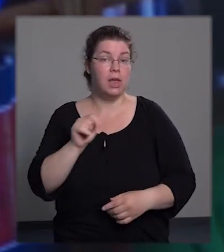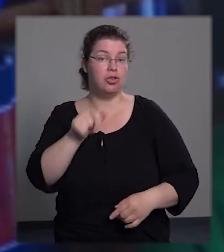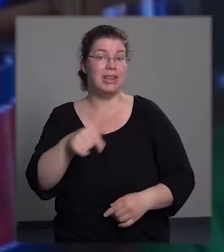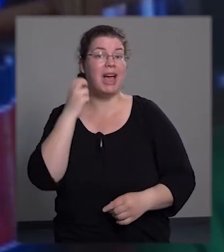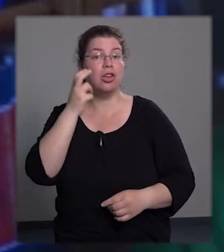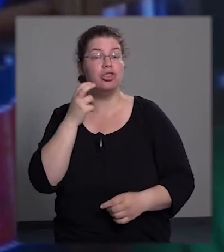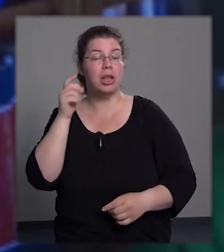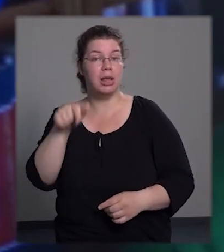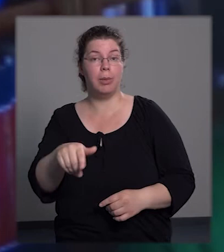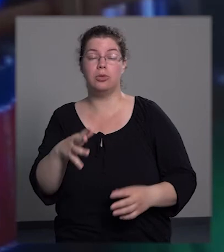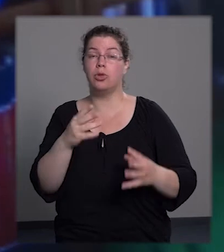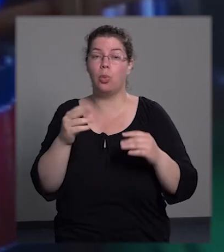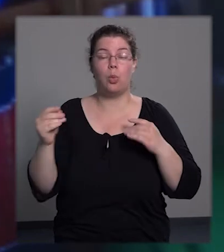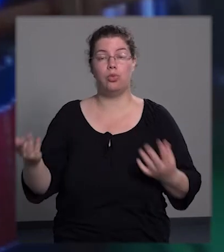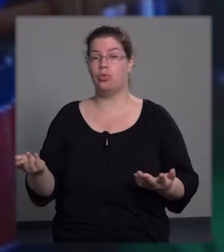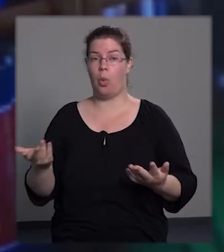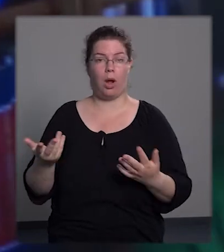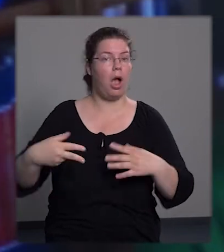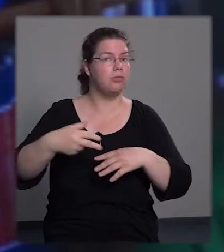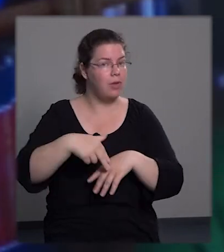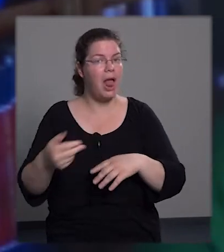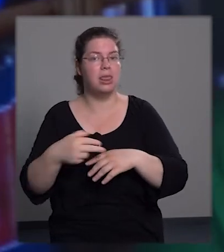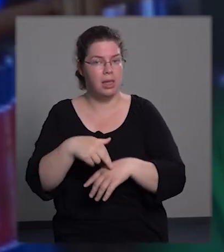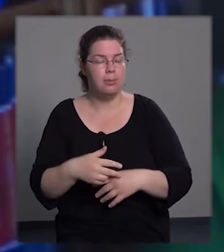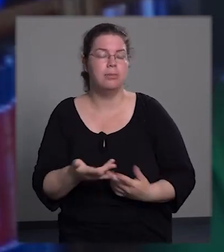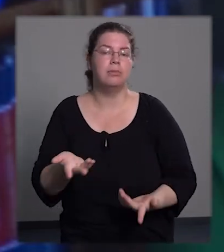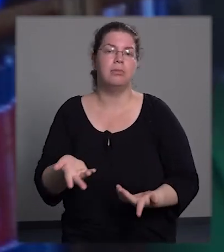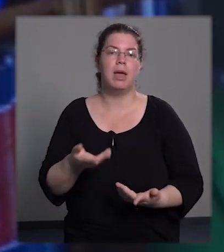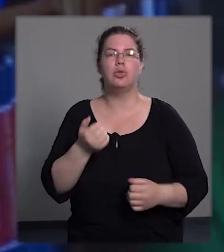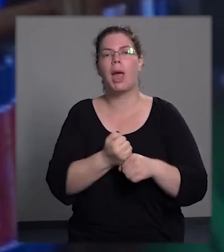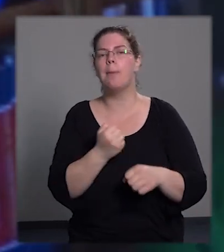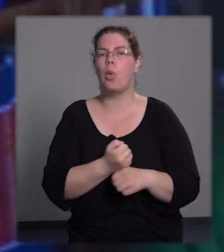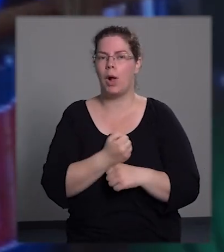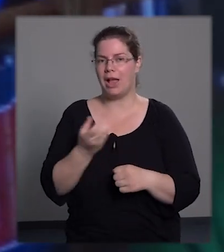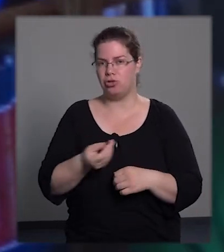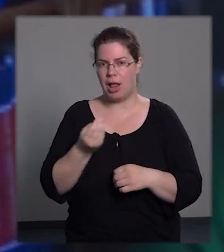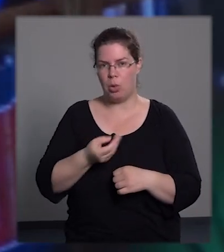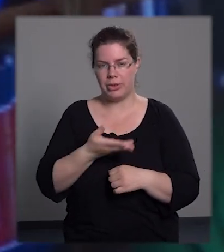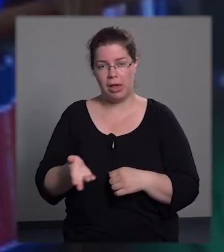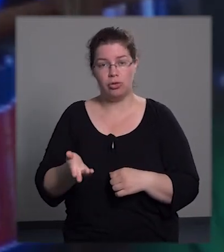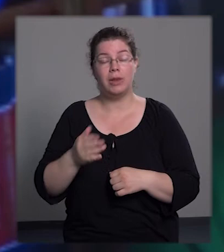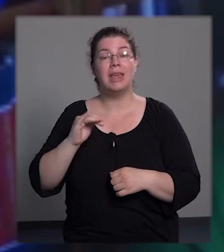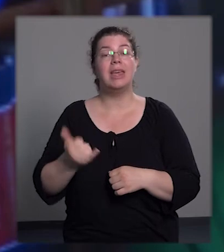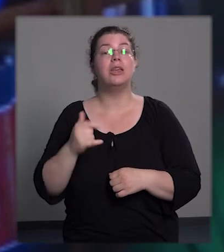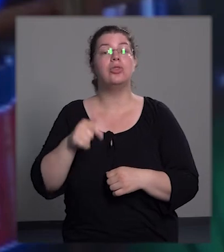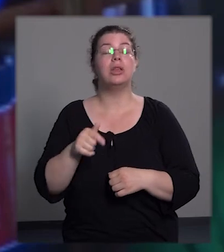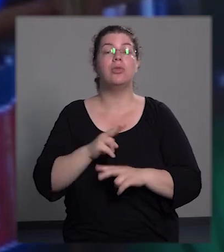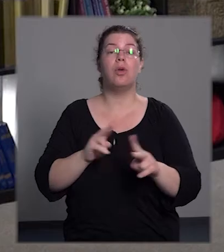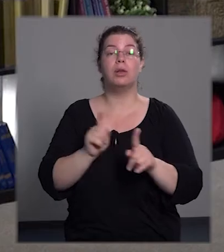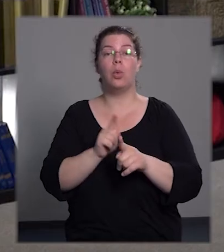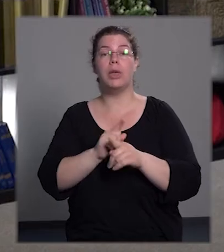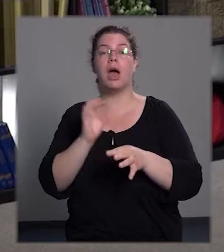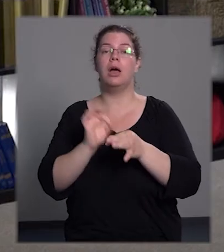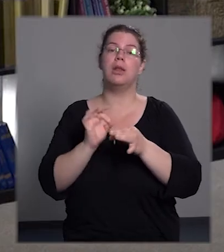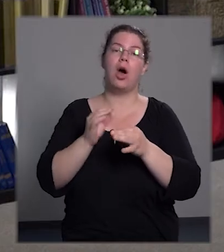is rengeteget. Szóval sokat föllépett a Chiliben is, ilyen munkás előadásokon, és hát itt van olyan anekdota, hogy... Előadások,